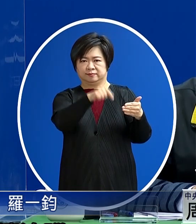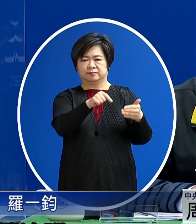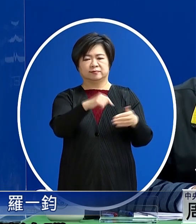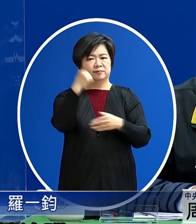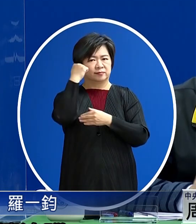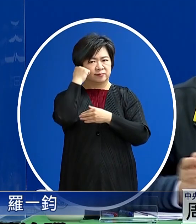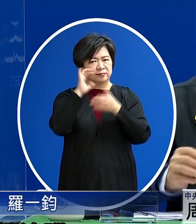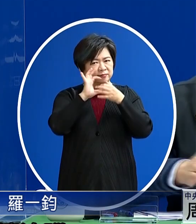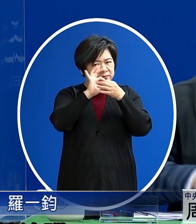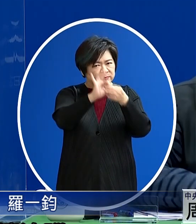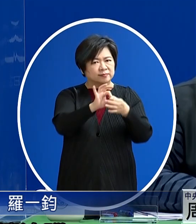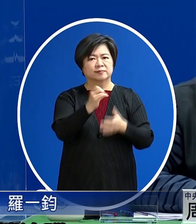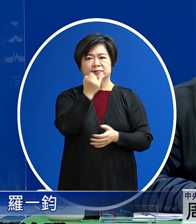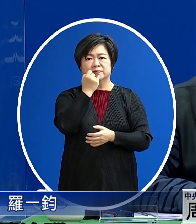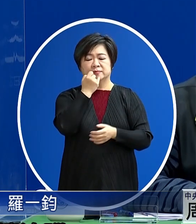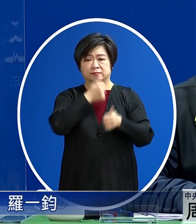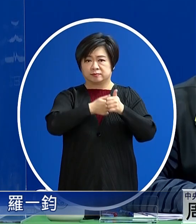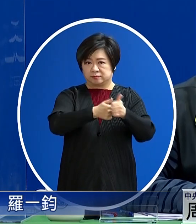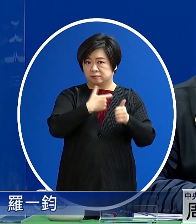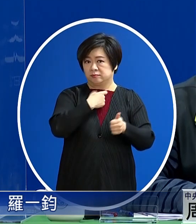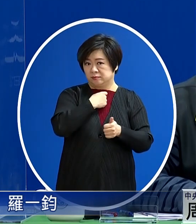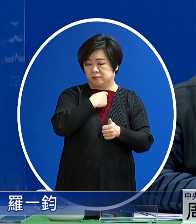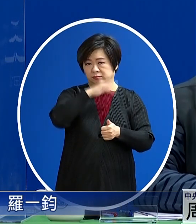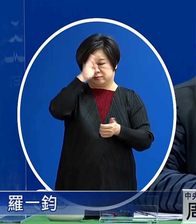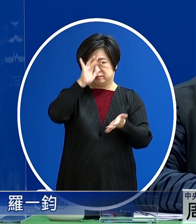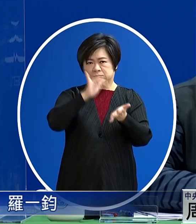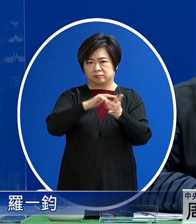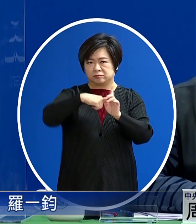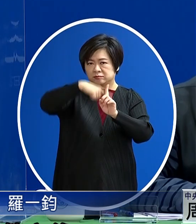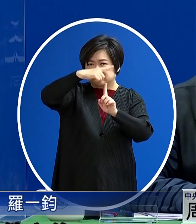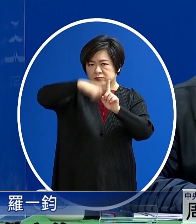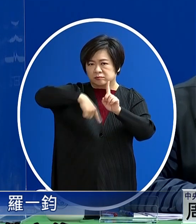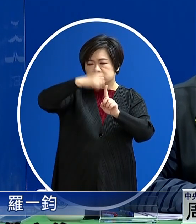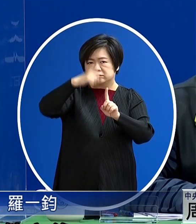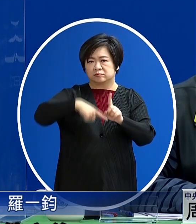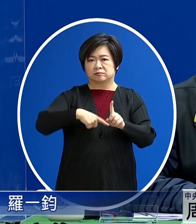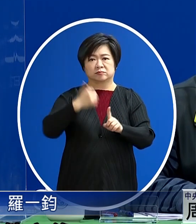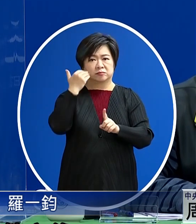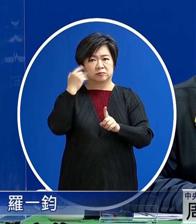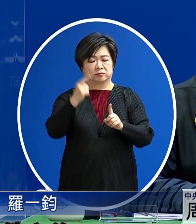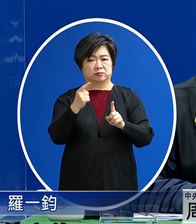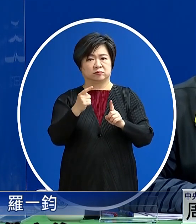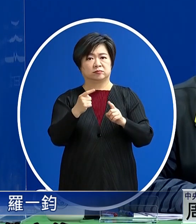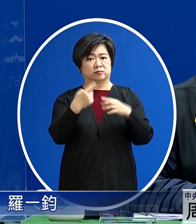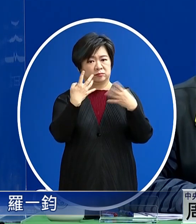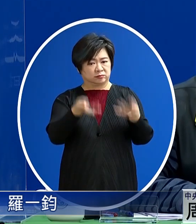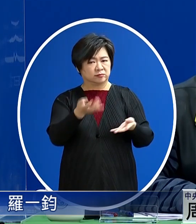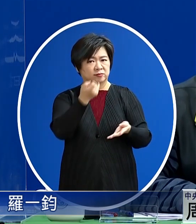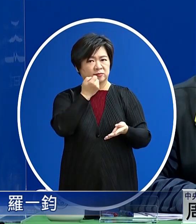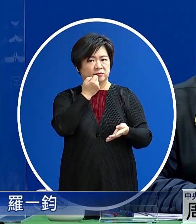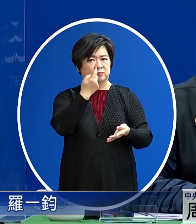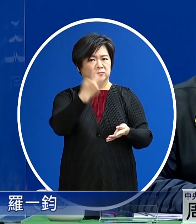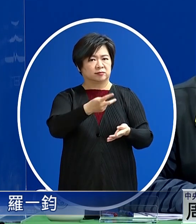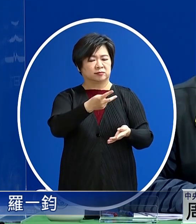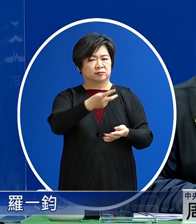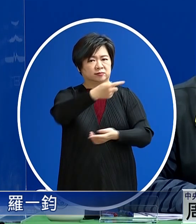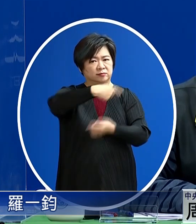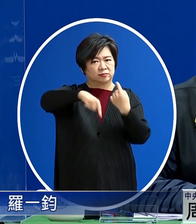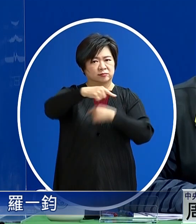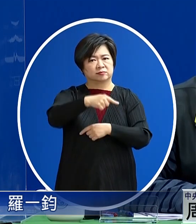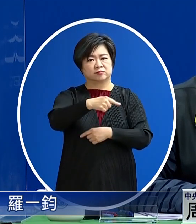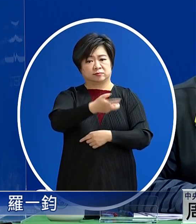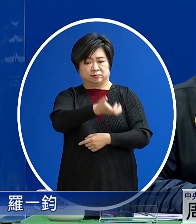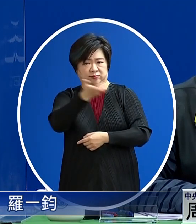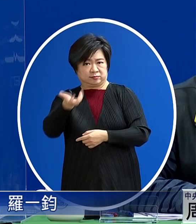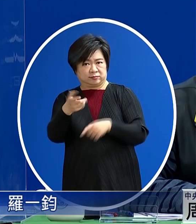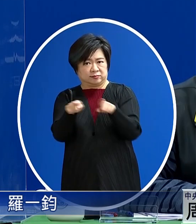住院当中，需要再持续追踪这个病毒量变化，到它可以符合解隔离的条件之后，那再看是不是可以转出